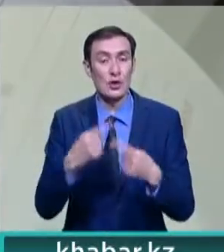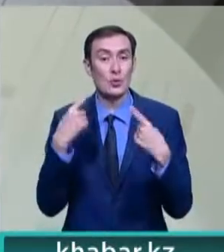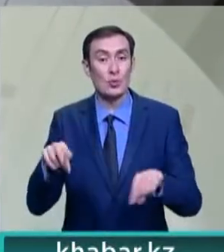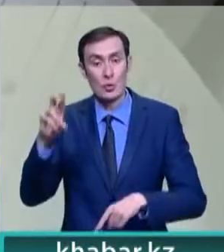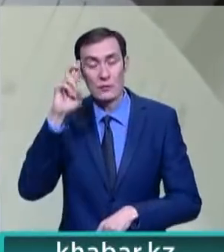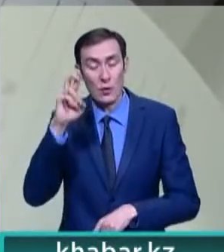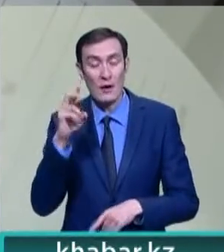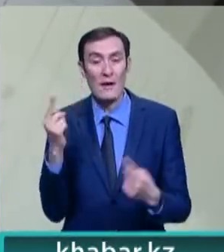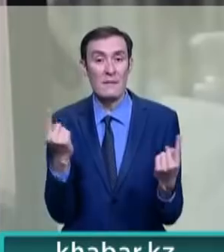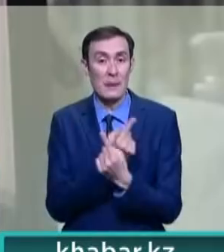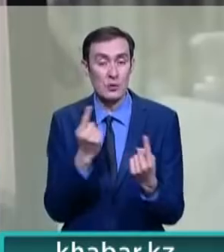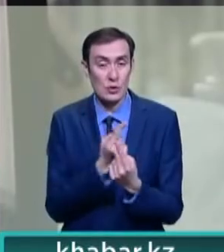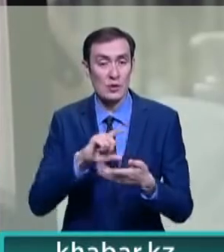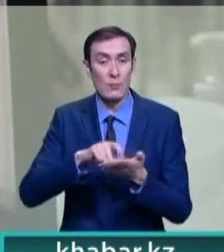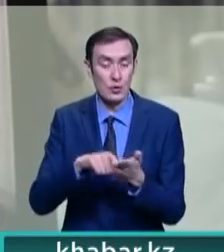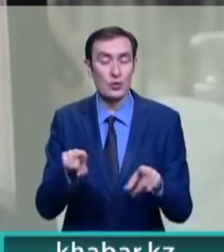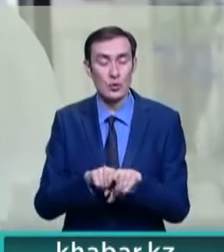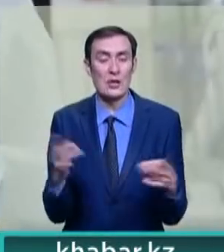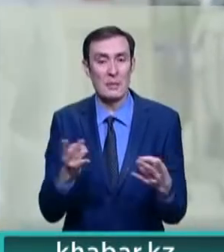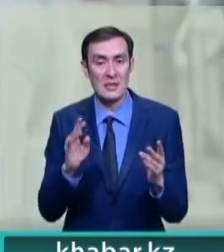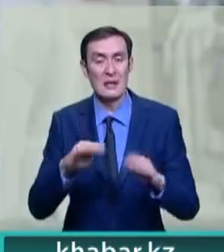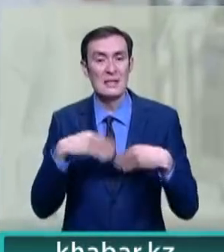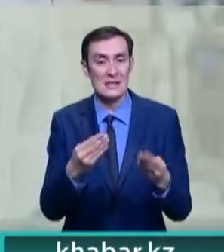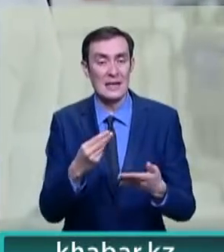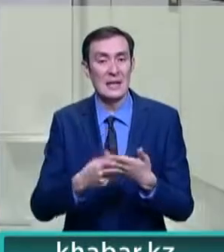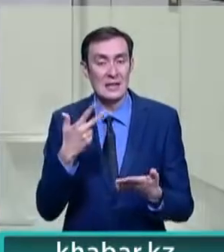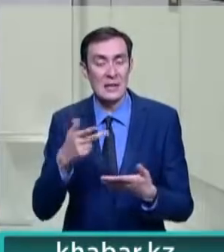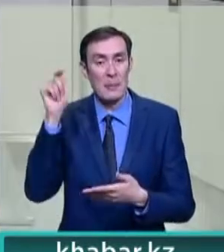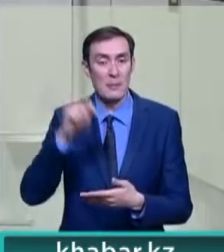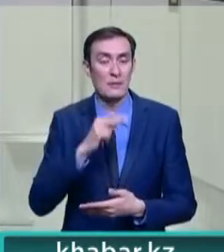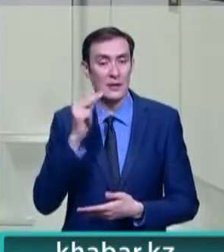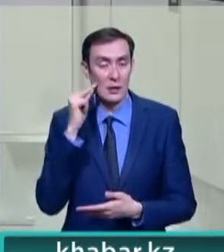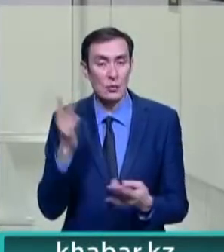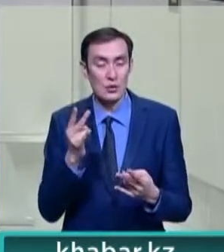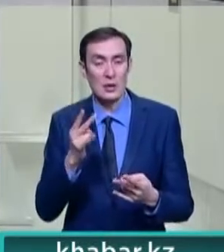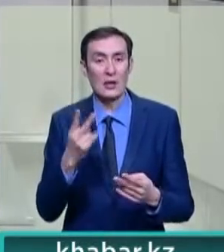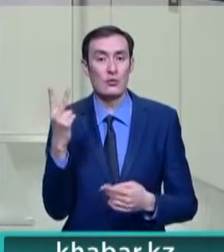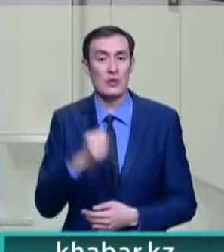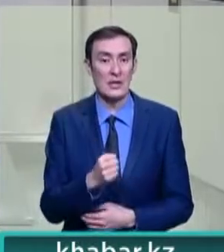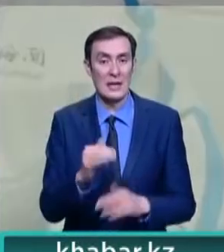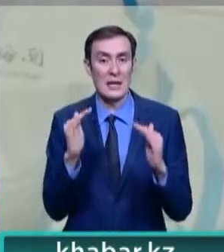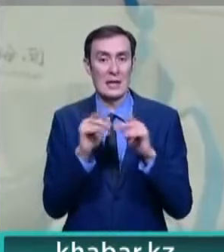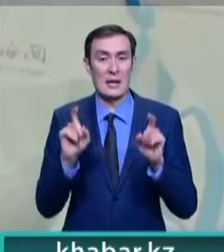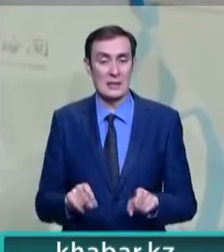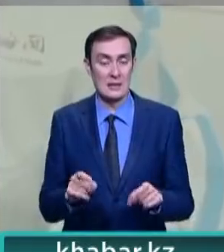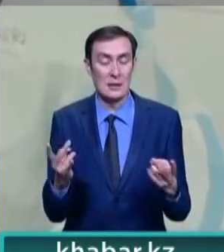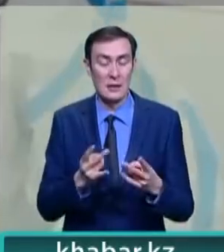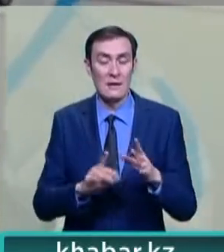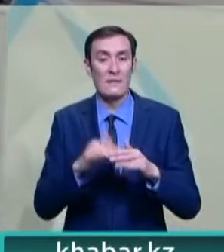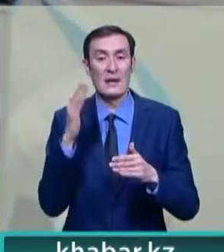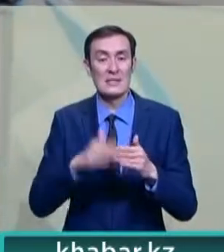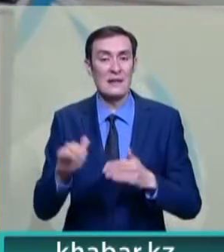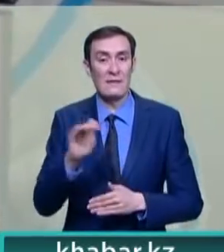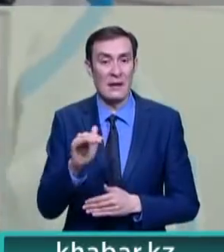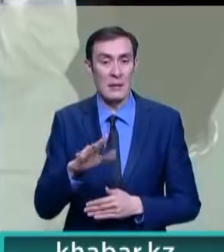страну, то в промежуточном пункте ему также необходимо сдать тест. А по прибытию в Китай придется отправиться на 2-недельный карантин. С конца февраля